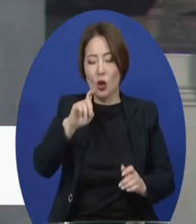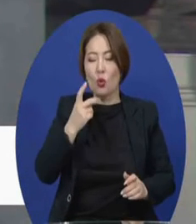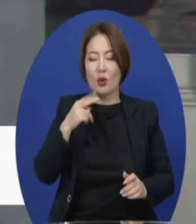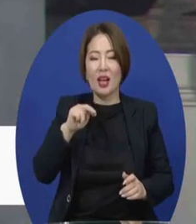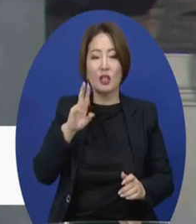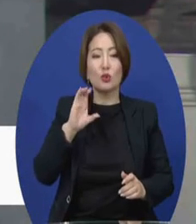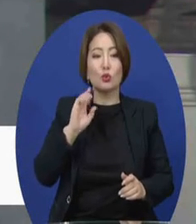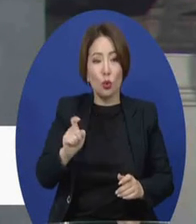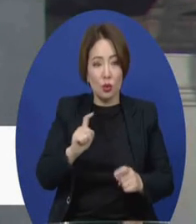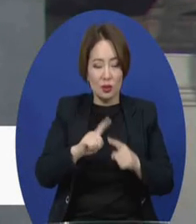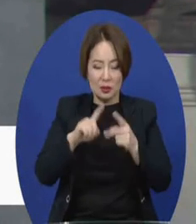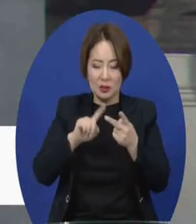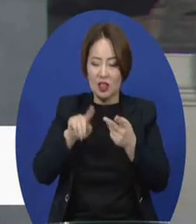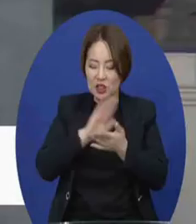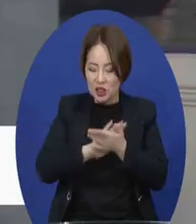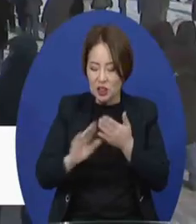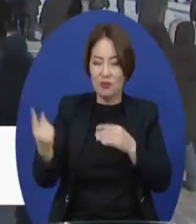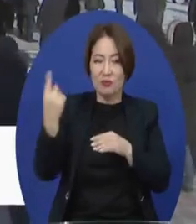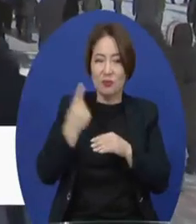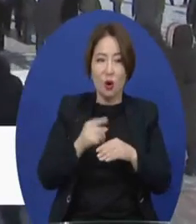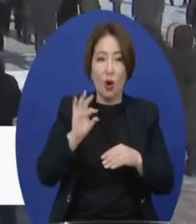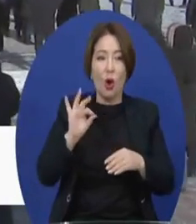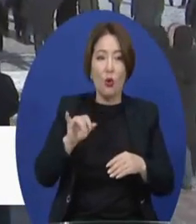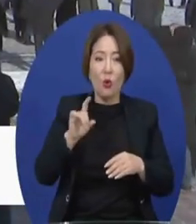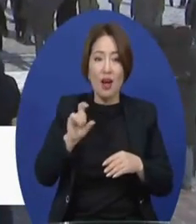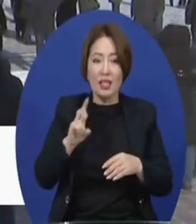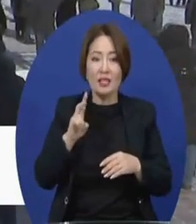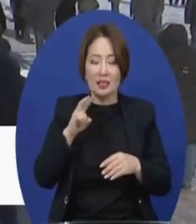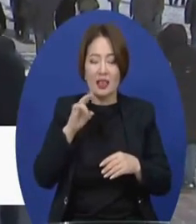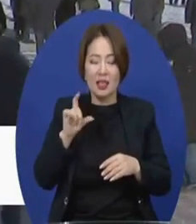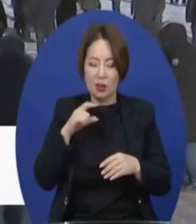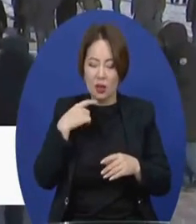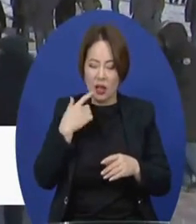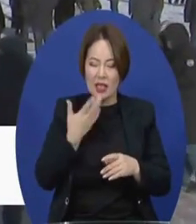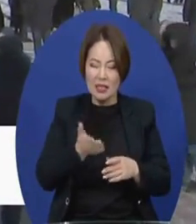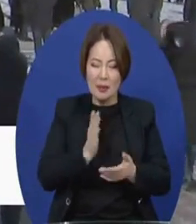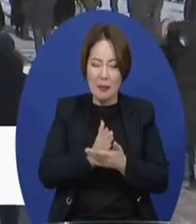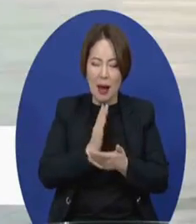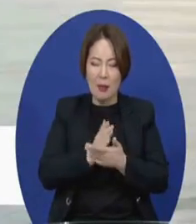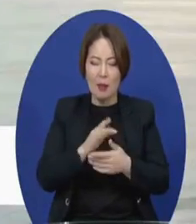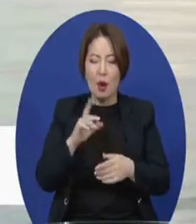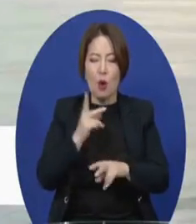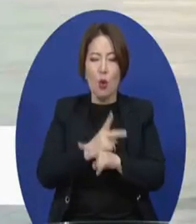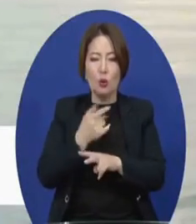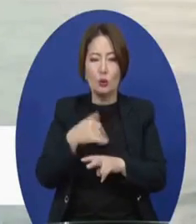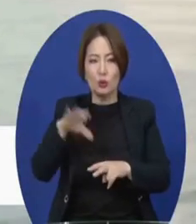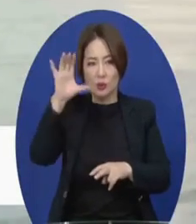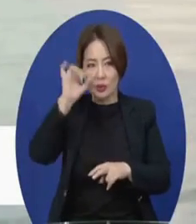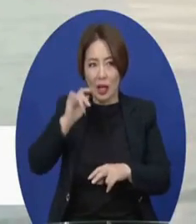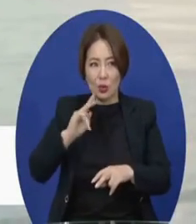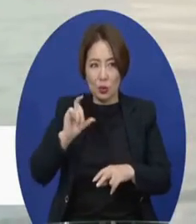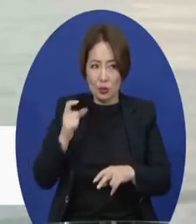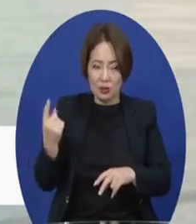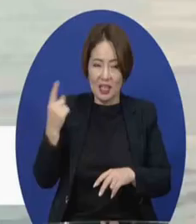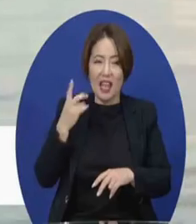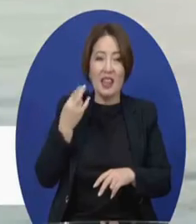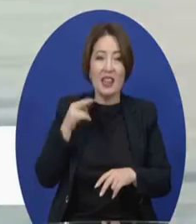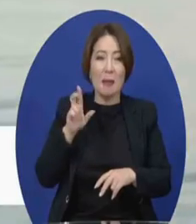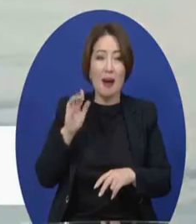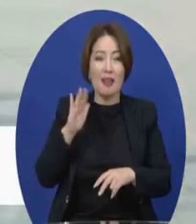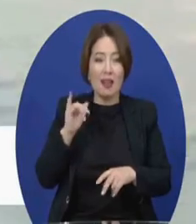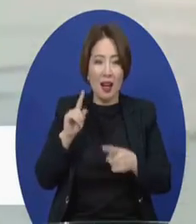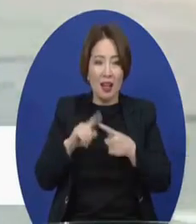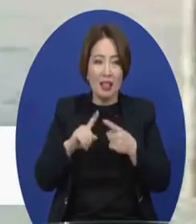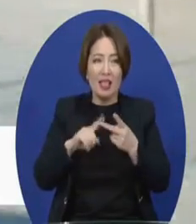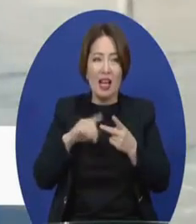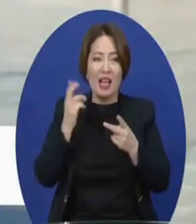удахгүй шинээр томилогдох ерхий сайд оюу эрдэнээр уламжилсныг засгийн газрыг төлөөлж хуйлзуу дотоод хэргийн сайдын үүрэг гүйцэтгэгч Нямбаатар болон засгийн газрын хэрэглэх газрын дэд дарга